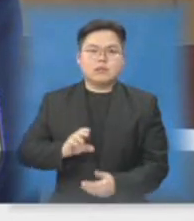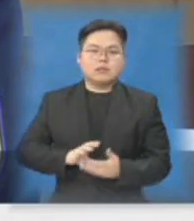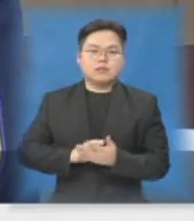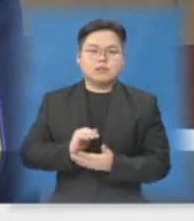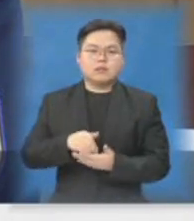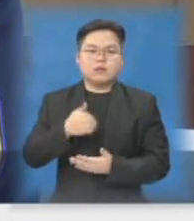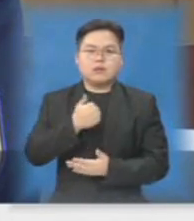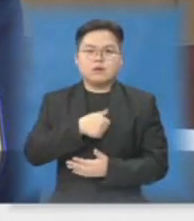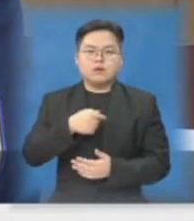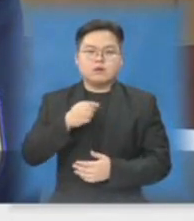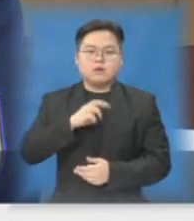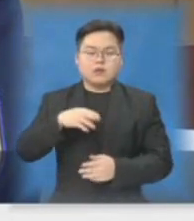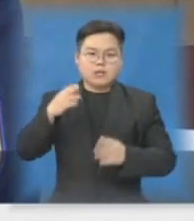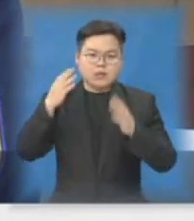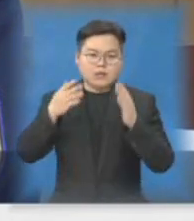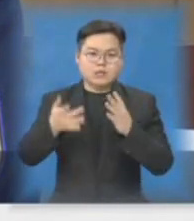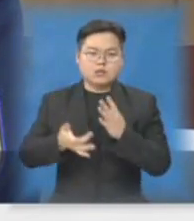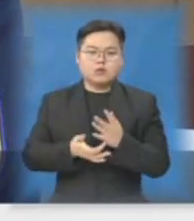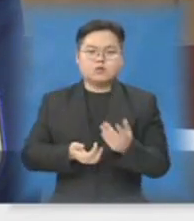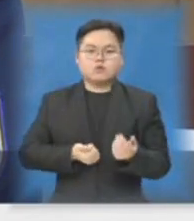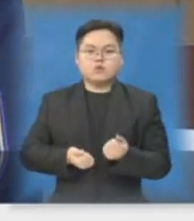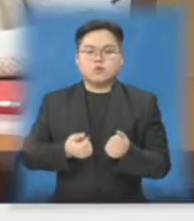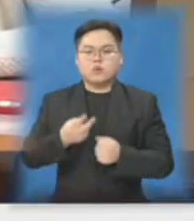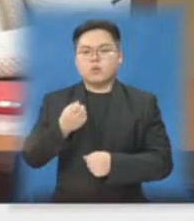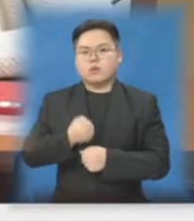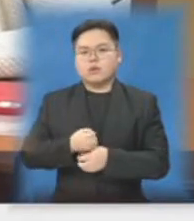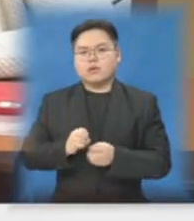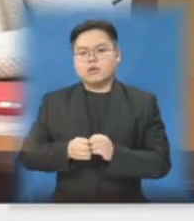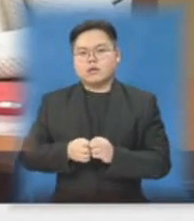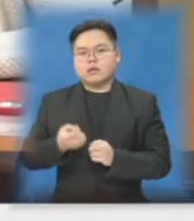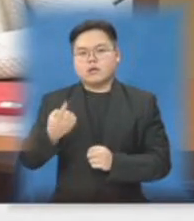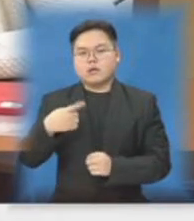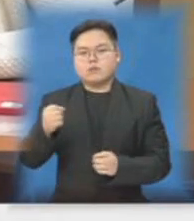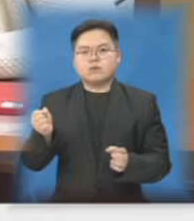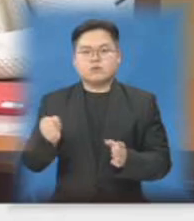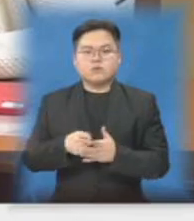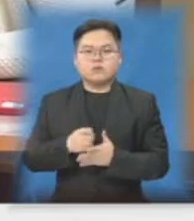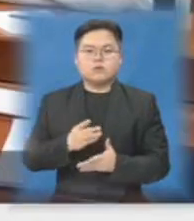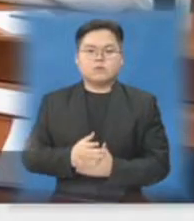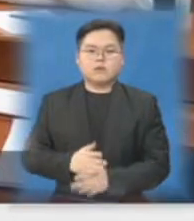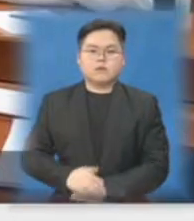хангах тал дээр анхаарч техникийн зохицуулалтад дагаж мөрдгөн нэн чухал хэмээн саналаа.